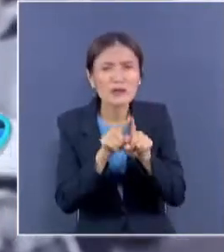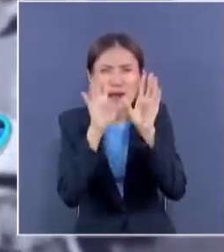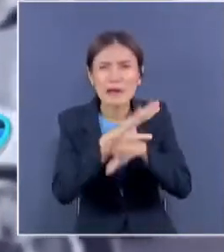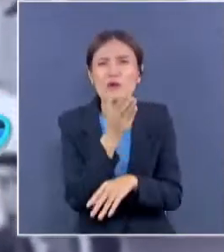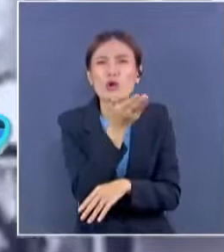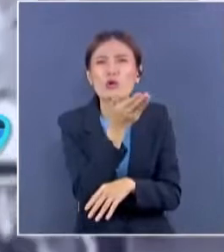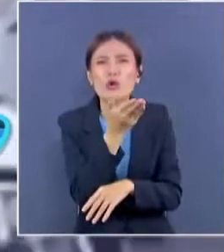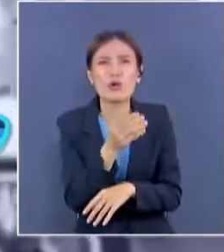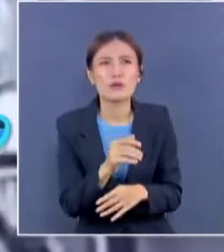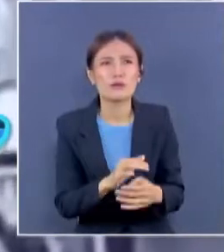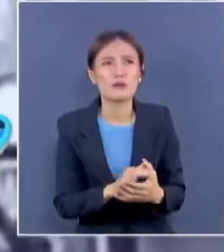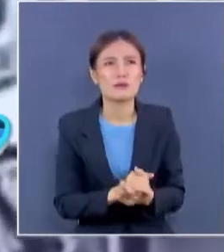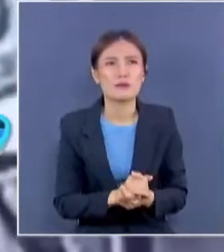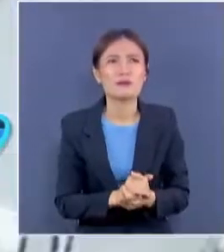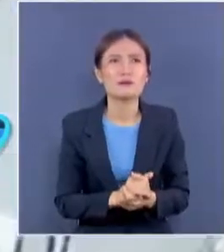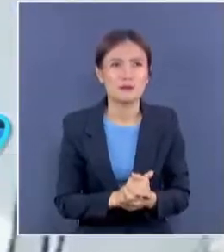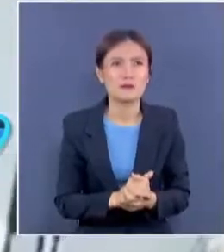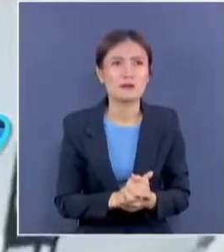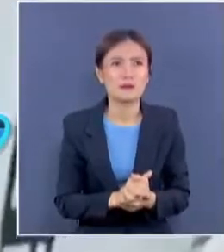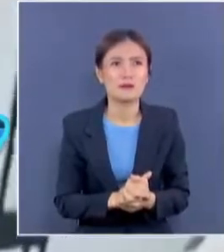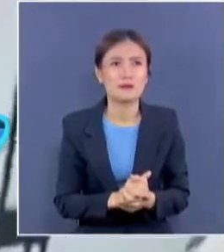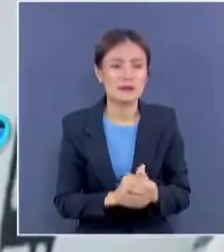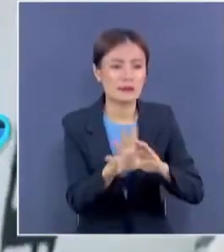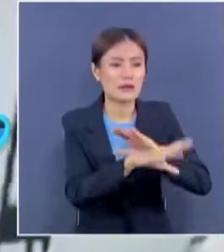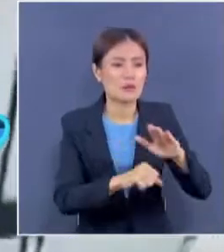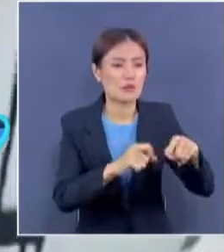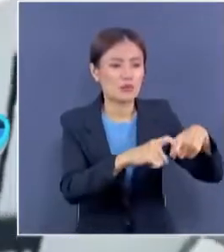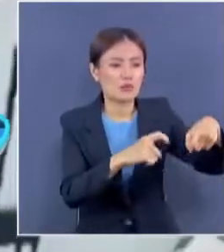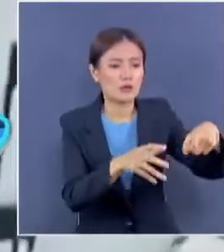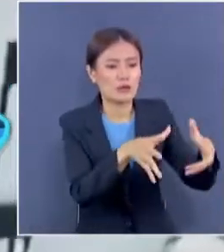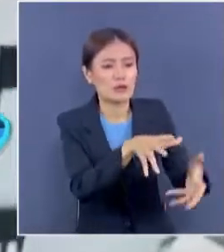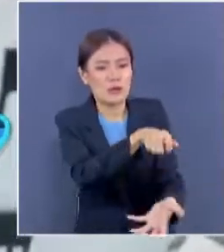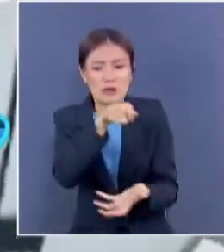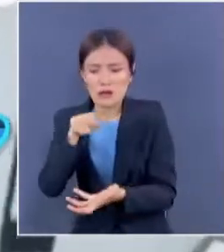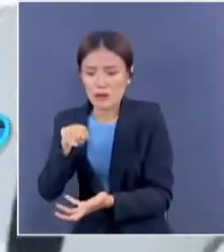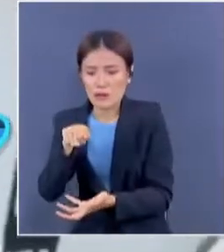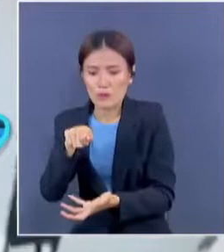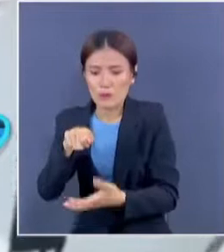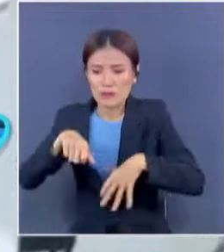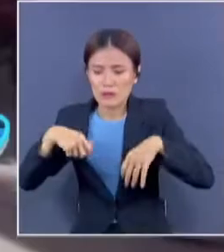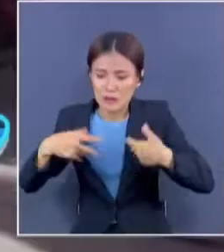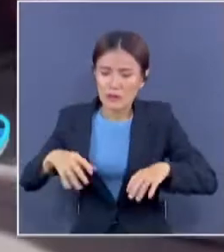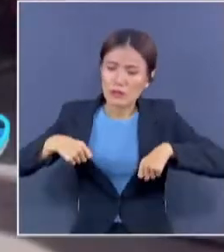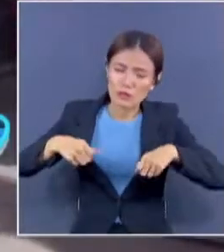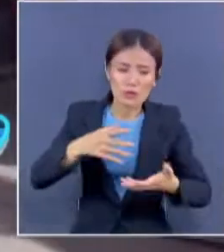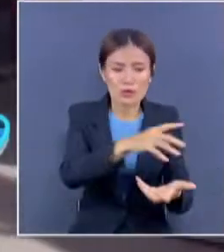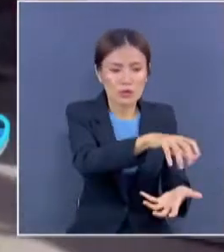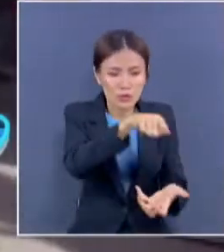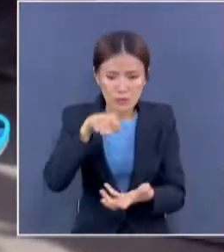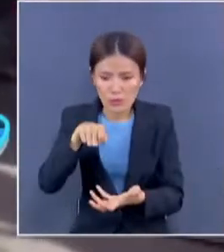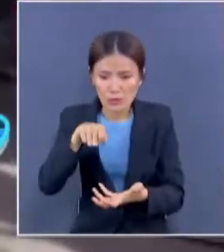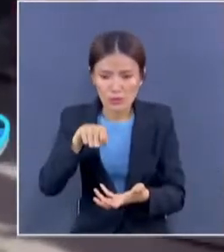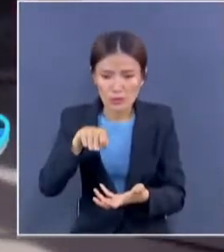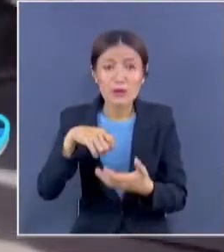หมือนประมาณขออ่ะ เ ออทีนี้คุณผู้ชมครับเหตุการณ์ที่เกิดขึ้นทั้งหมดนี้หลังจากเกิดเหตุเจ้าของเนี่ยนะครับ